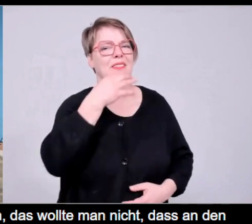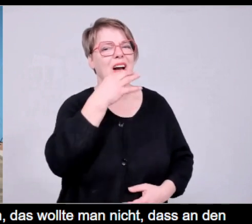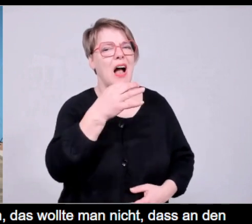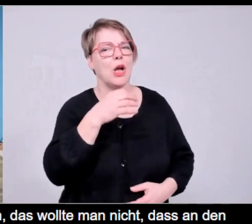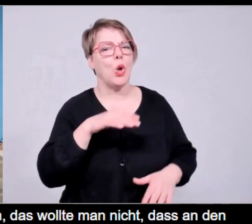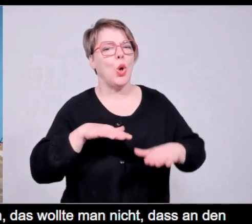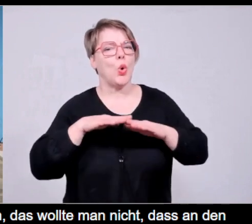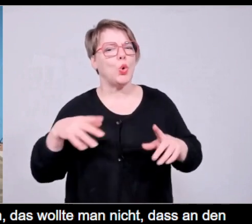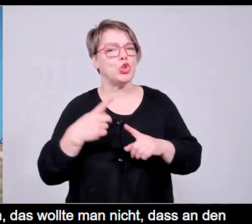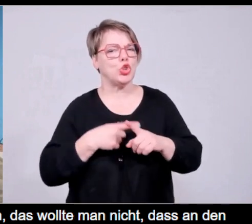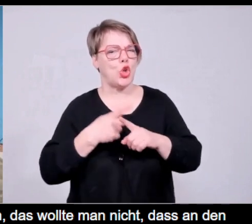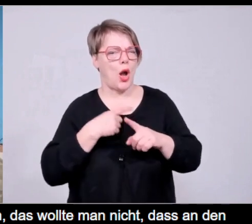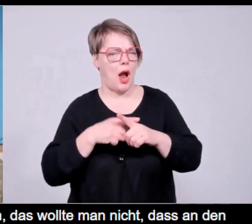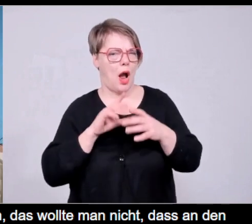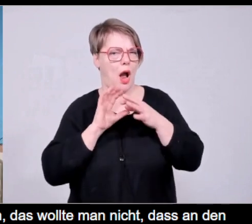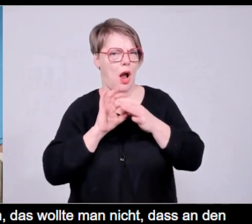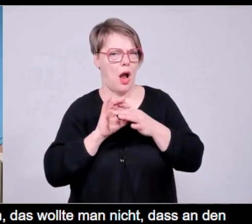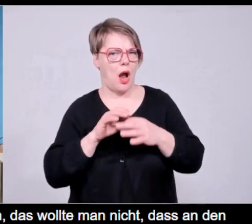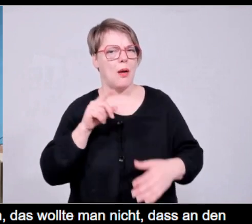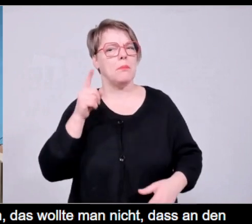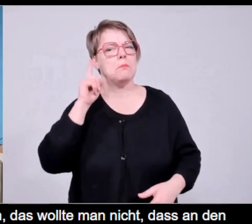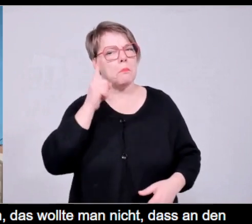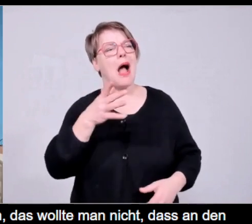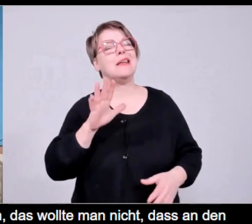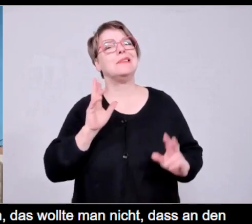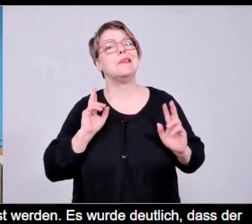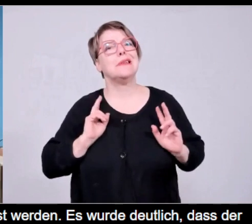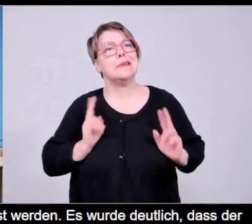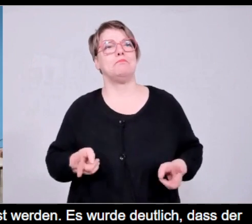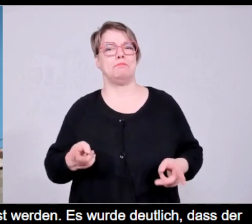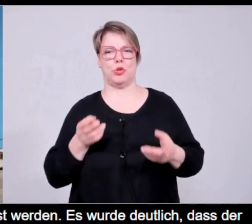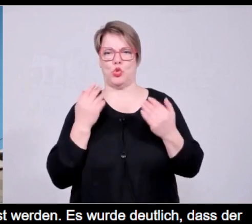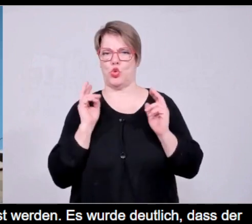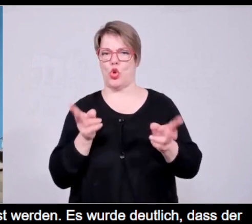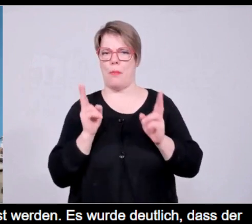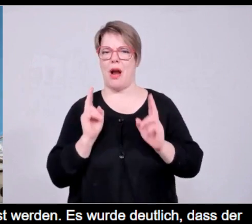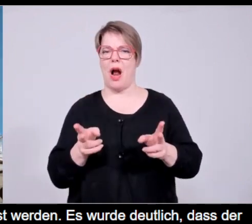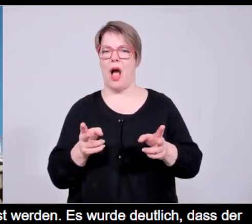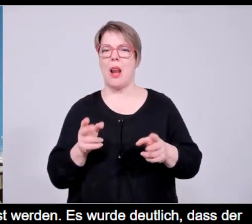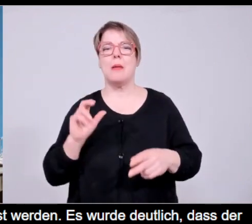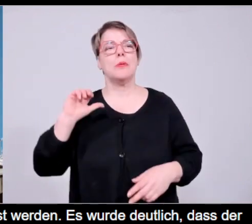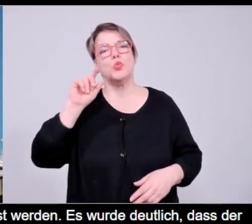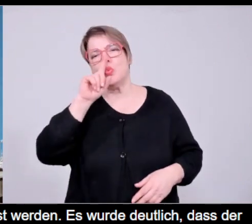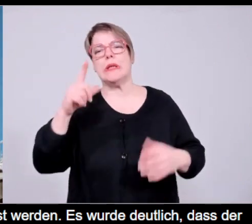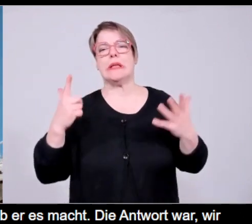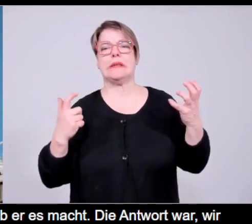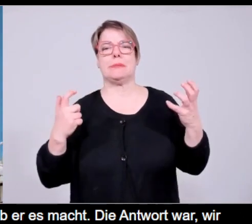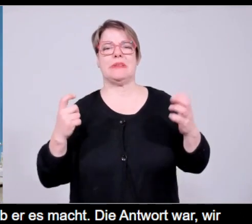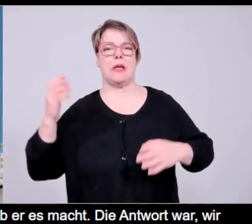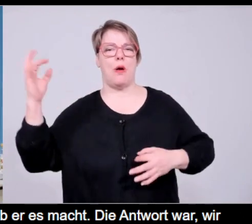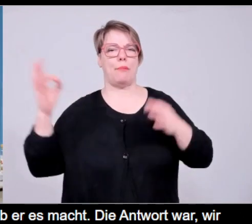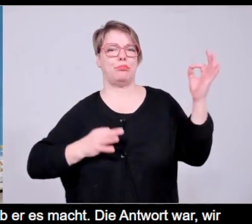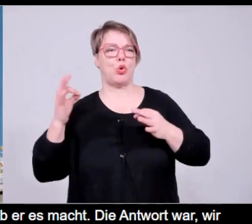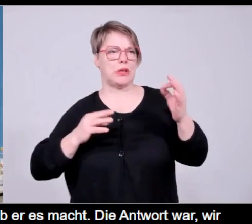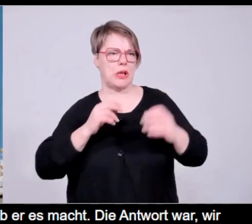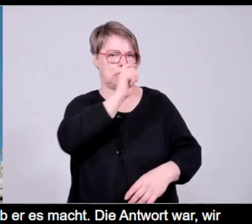können Sie sich erklären, warum 30 Prozent nicht abgeben? Haben die keine Lust oder sagen, da passiert eh nichts? Ja, die Steuerberater melden